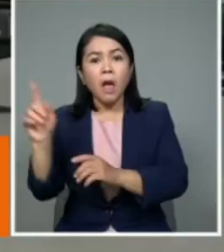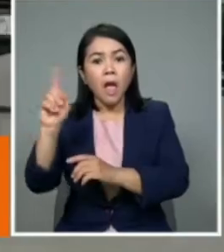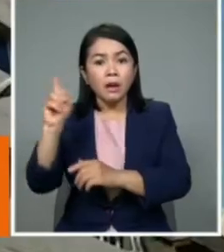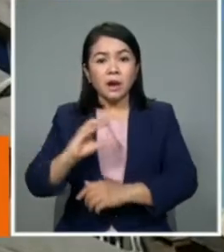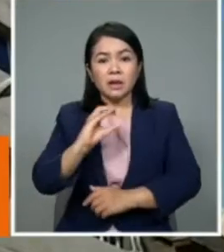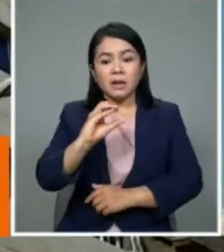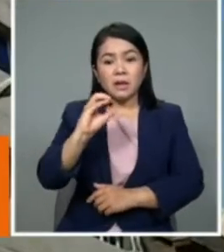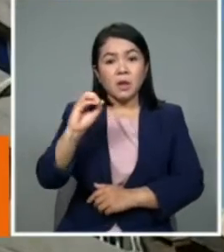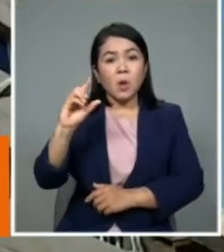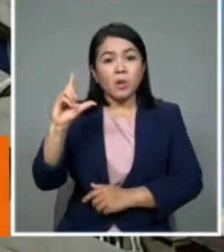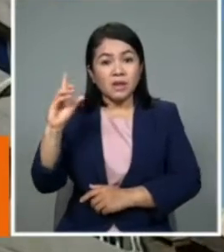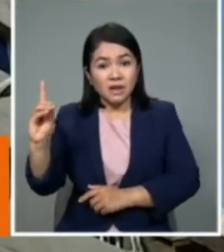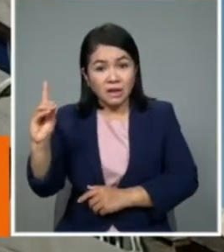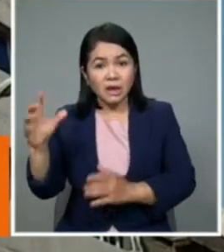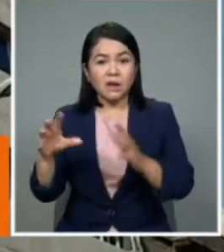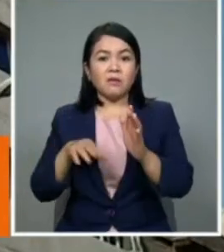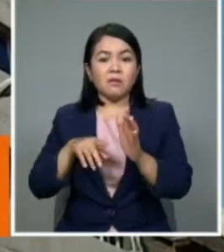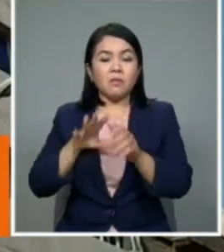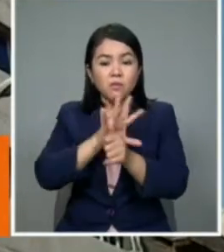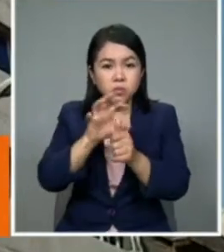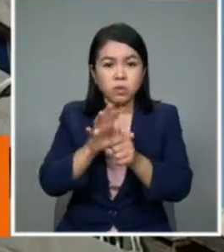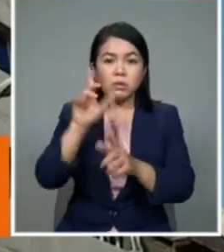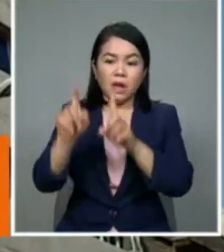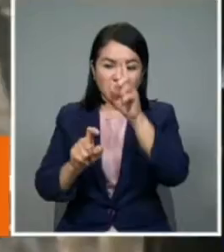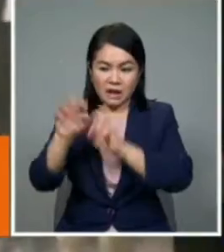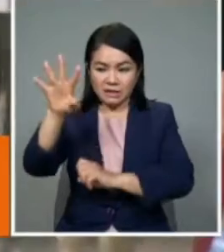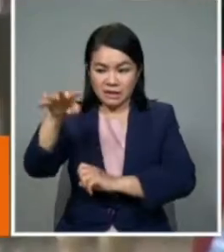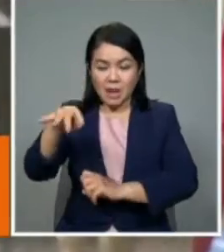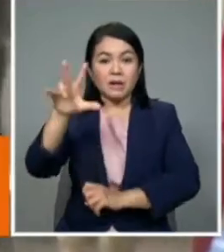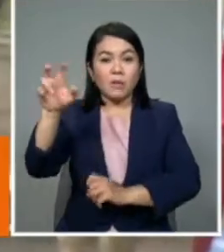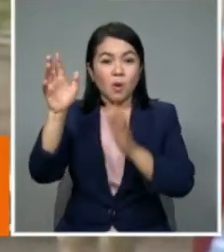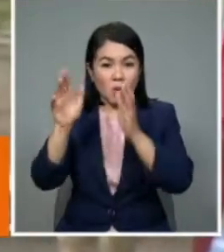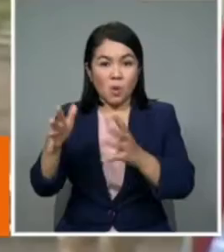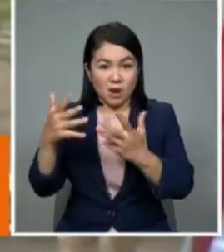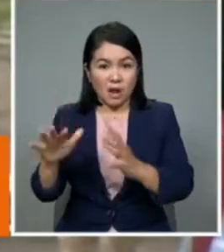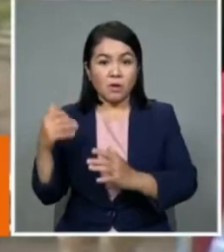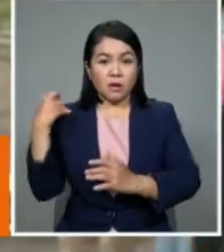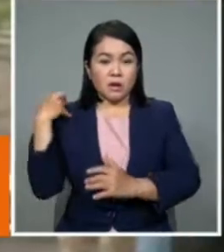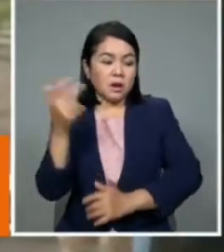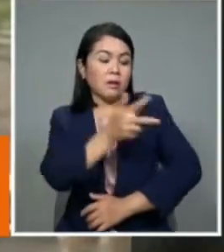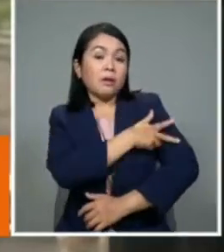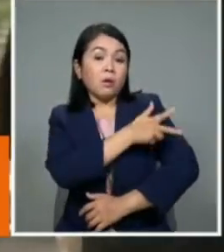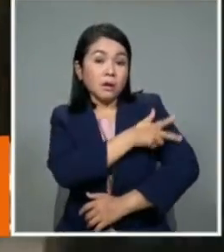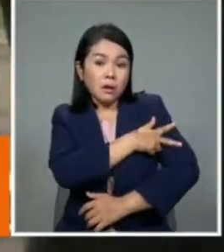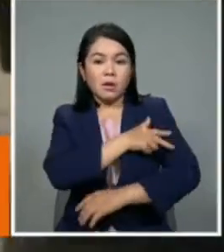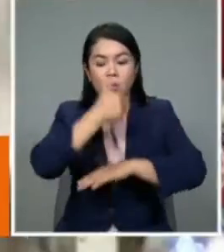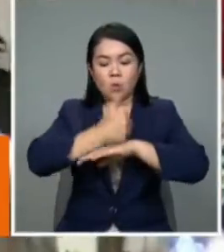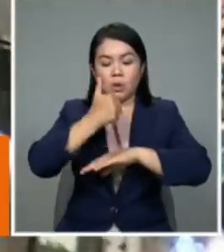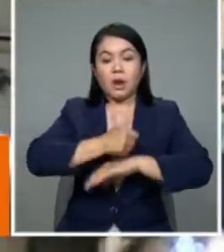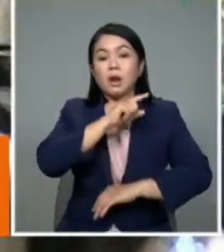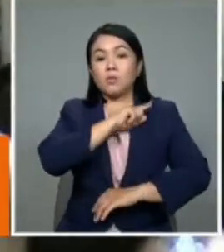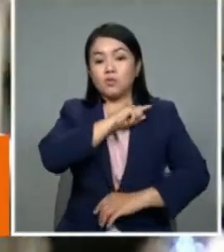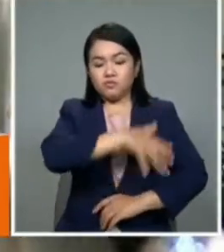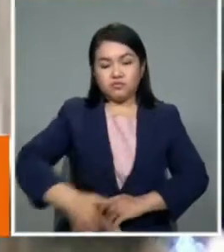ร่าชีวิตผู้คนทั่วโลกไปแล้วนะครับกว่า 4,300 คนครับดร. ทริโดส อัจฮานอม เกเบรียซุสผู้อำนวยการใหญ่